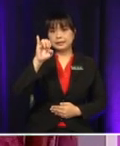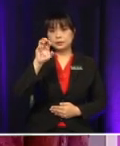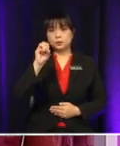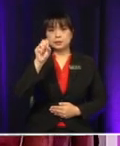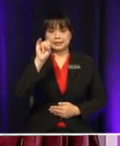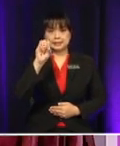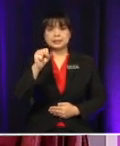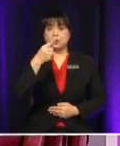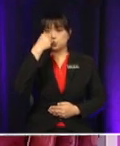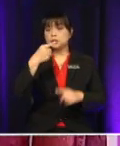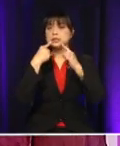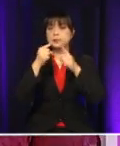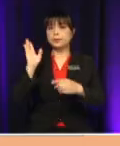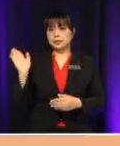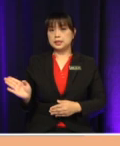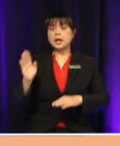Oke